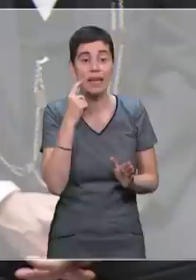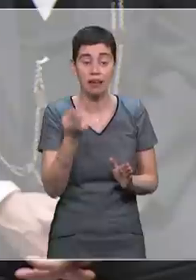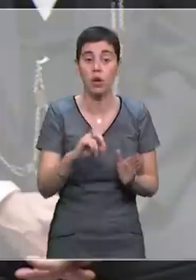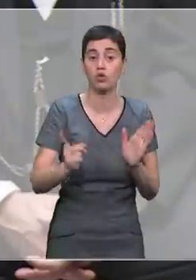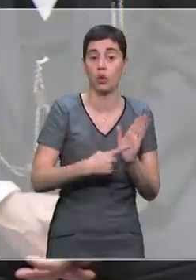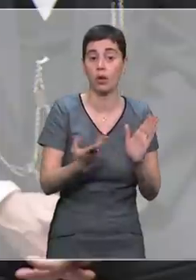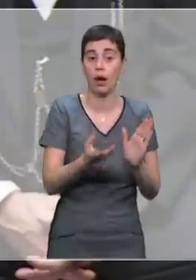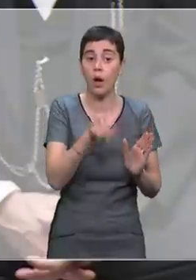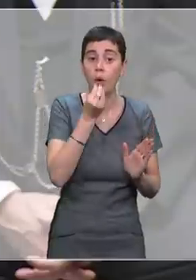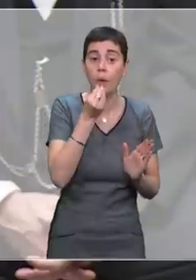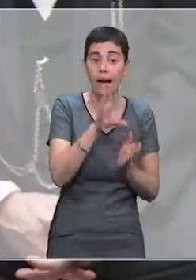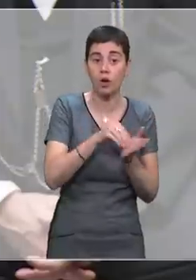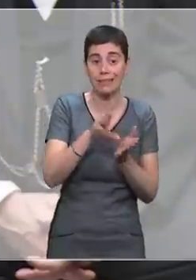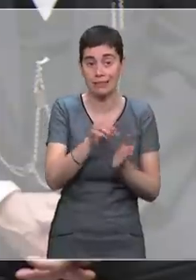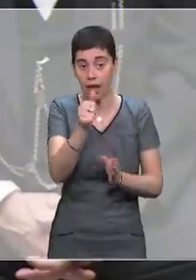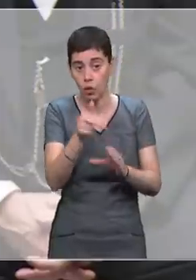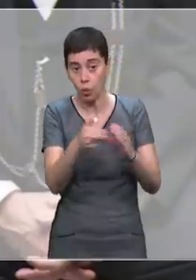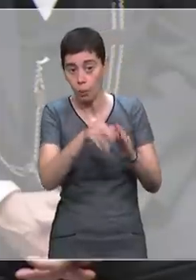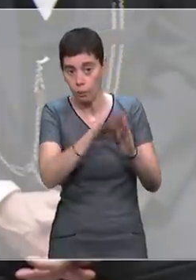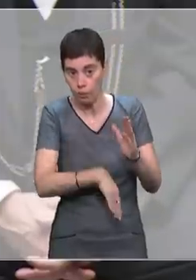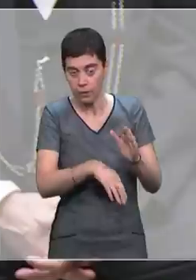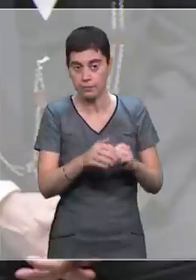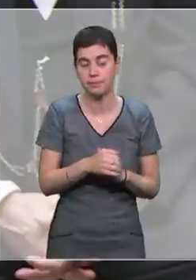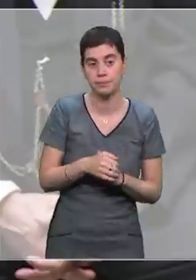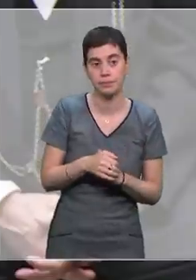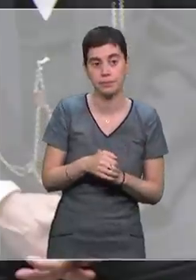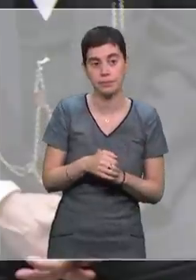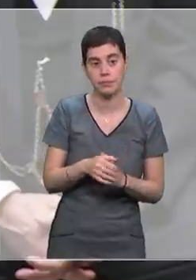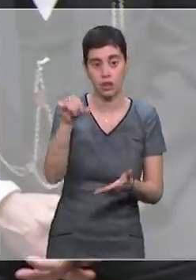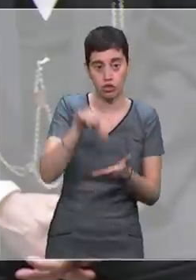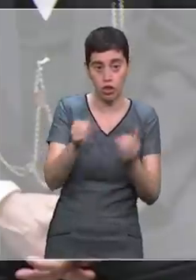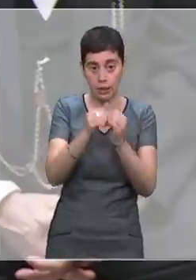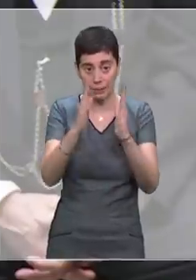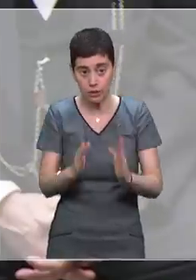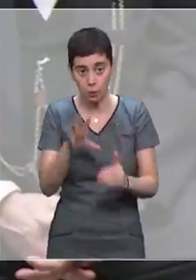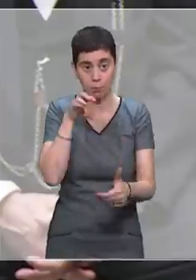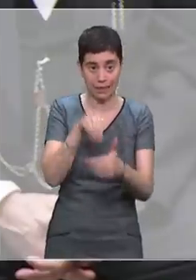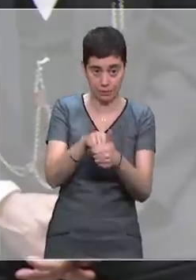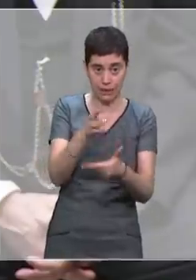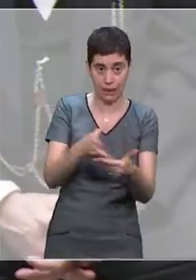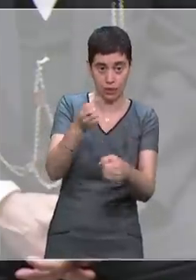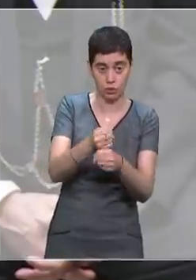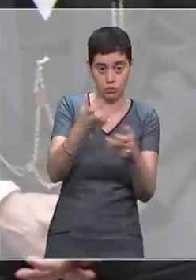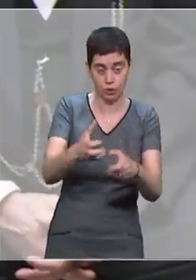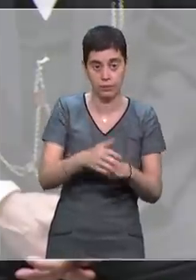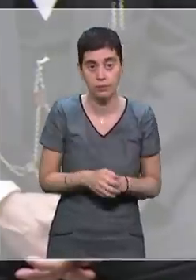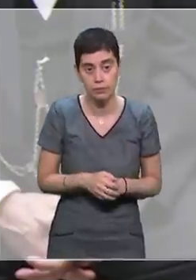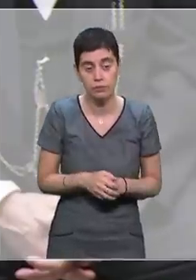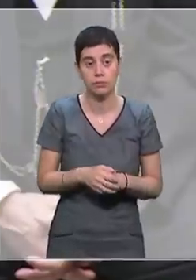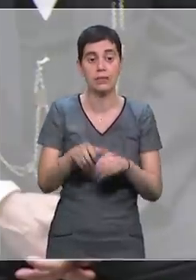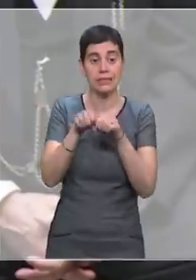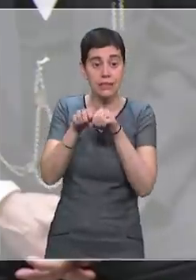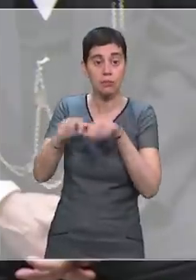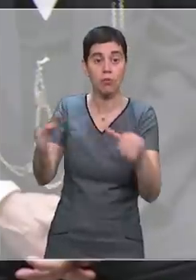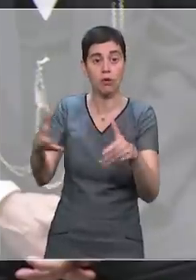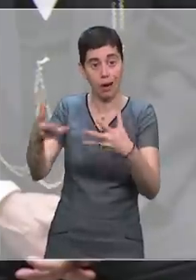des repas à la cantine à moins d'un euro, à la création des centres et maisons participatifs ou encore au déploiement des